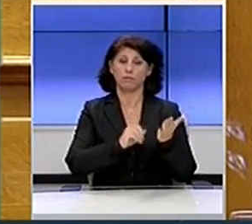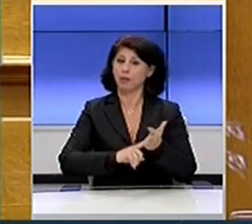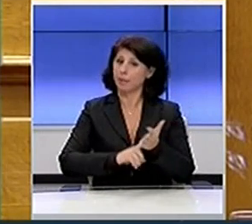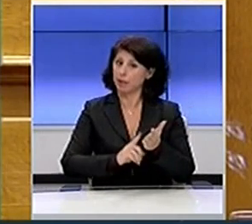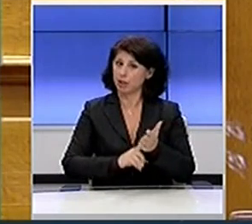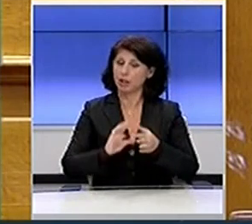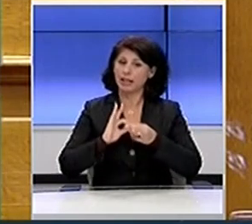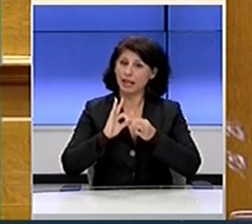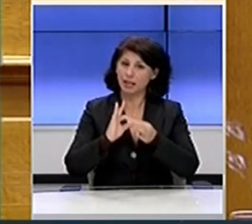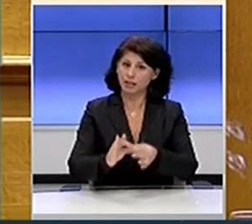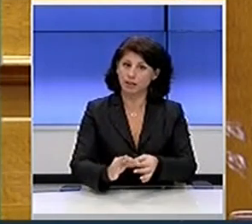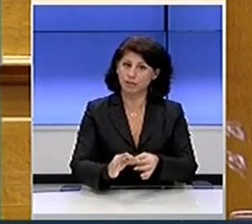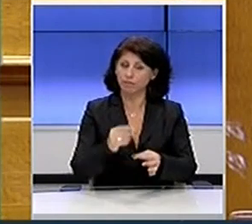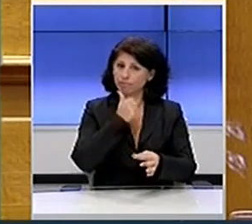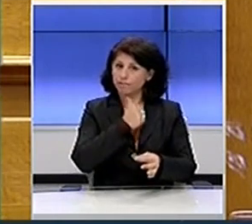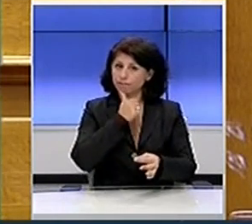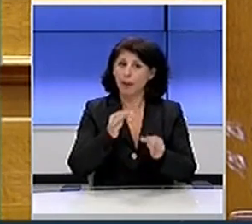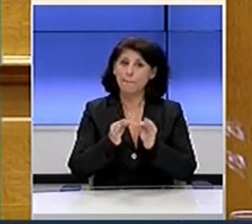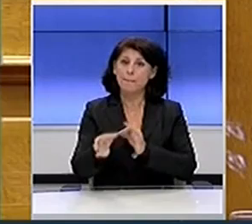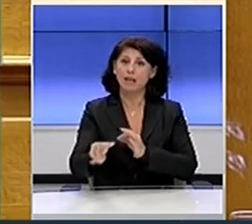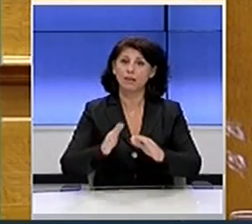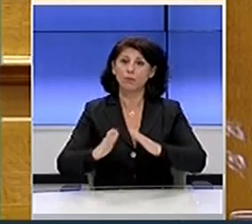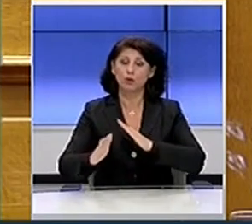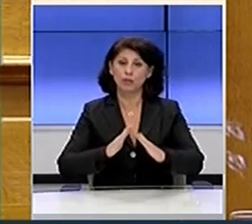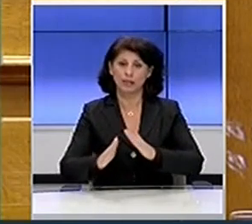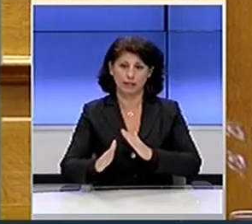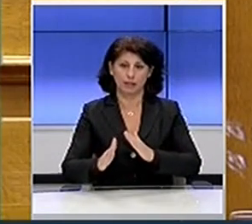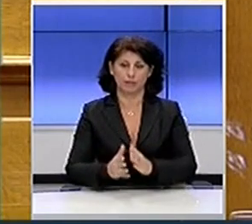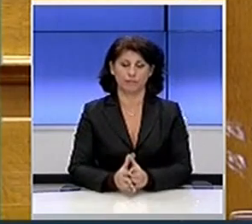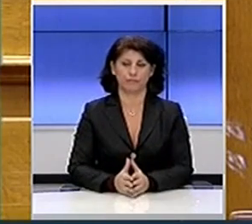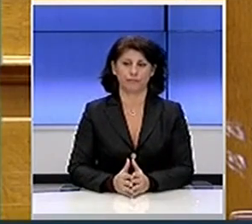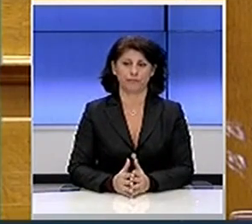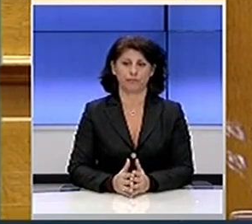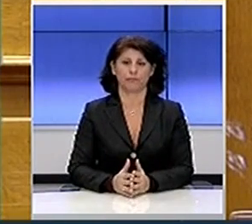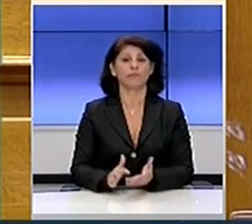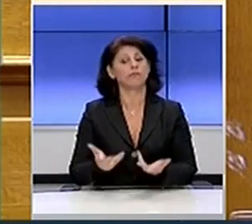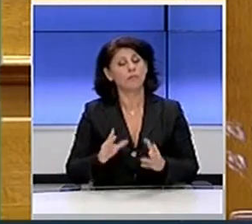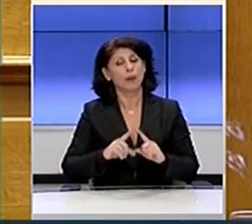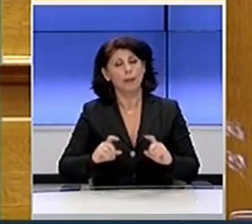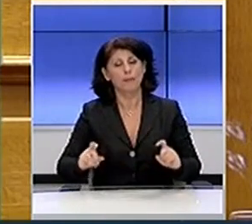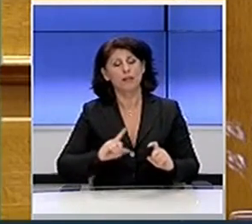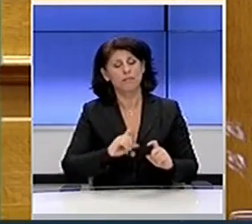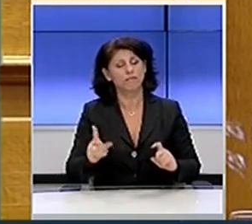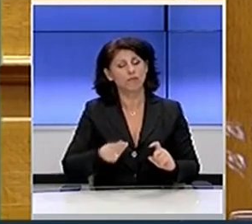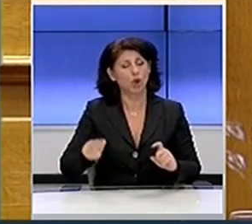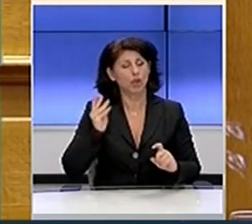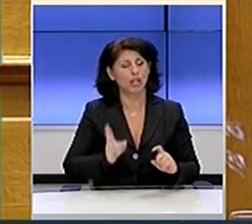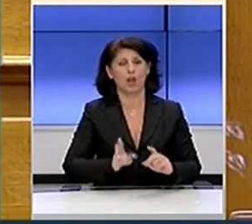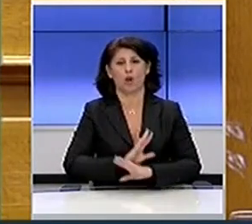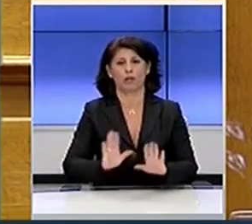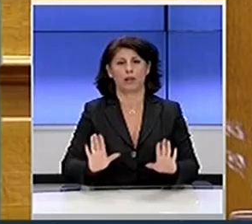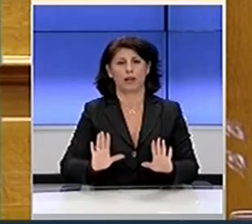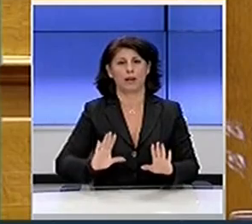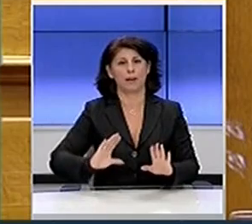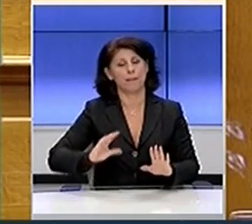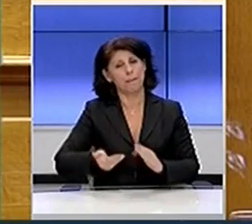συνεχίσουν να τηρούν τα μέτρα προστασίας και τους κανόνες της πολιτείας, ώστε τα πράγματα να μην γίνουν χειρότερα πριν γίνουν